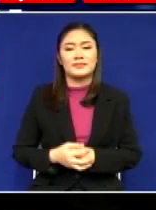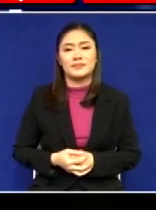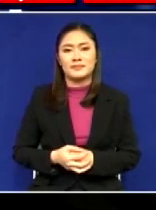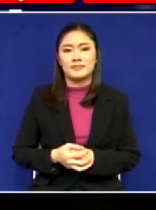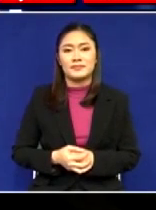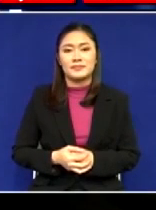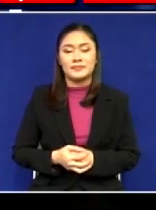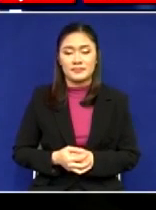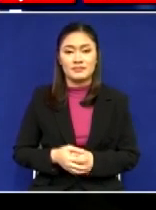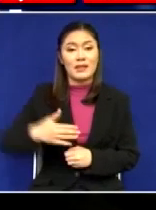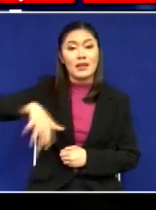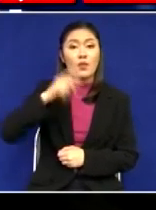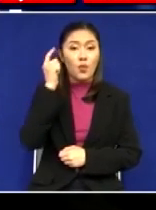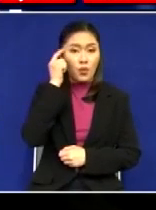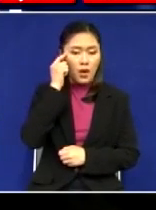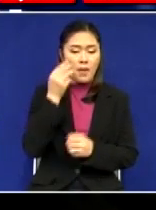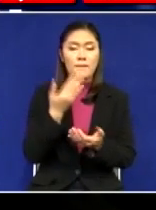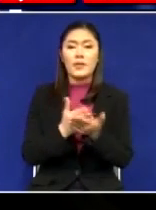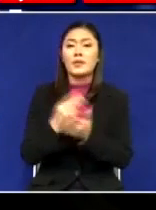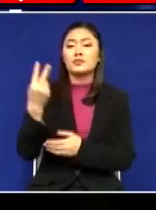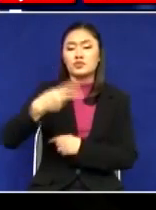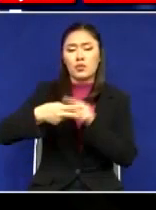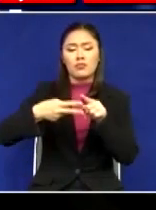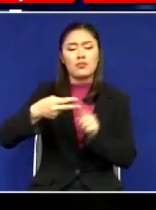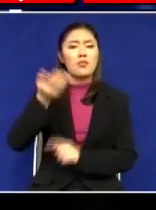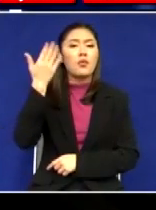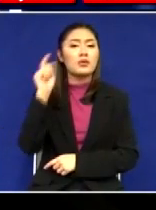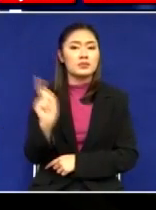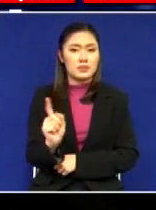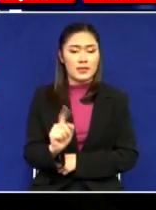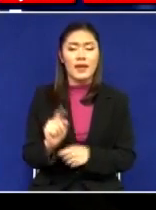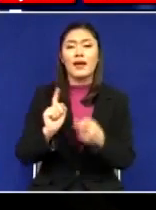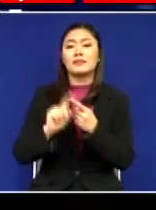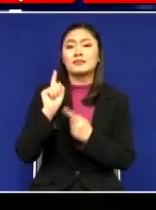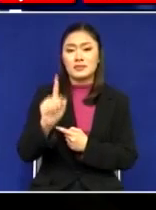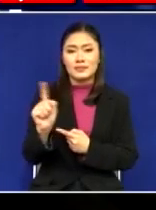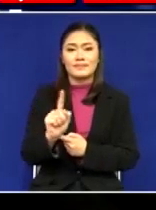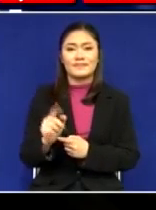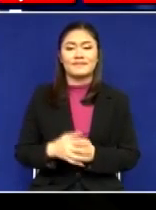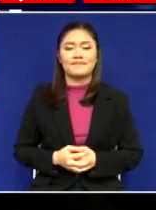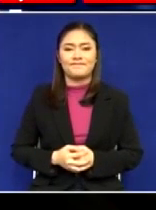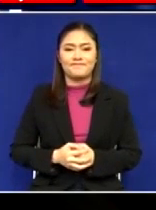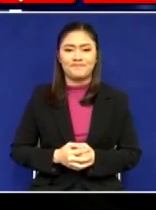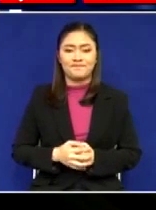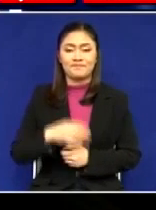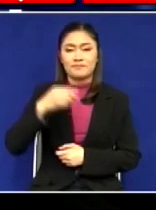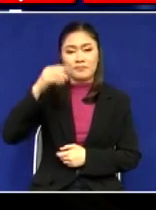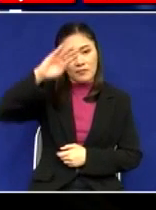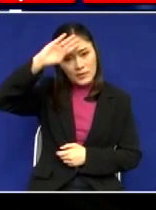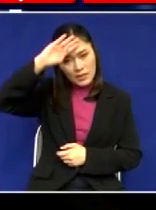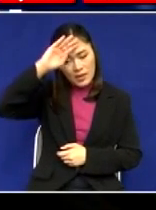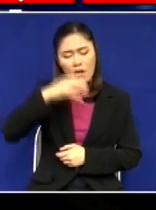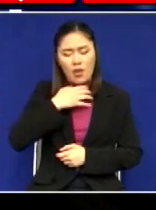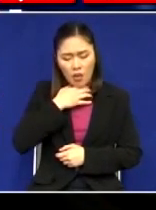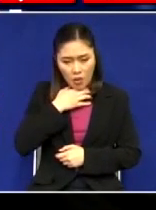อย่างที่เข้าใจเบื้องต้นเลยมีอยู่2เรื่องที่เราเคยใช้กันมาก่อนนะครับอย่างแรกเลยก็คือเรื่องของการตรวจวัดไข้กับอาการไอก่